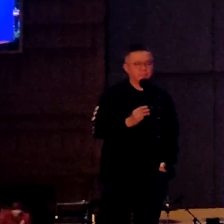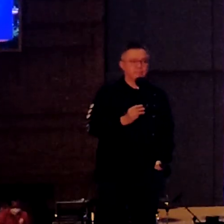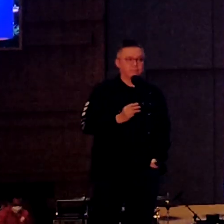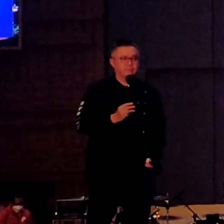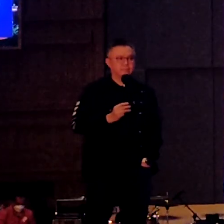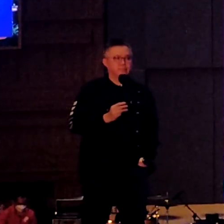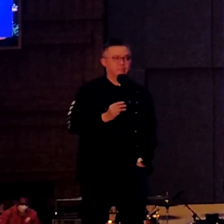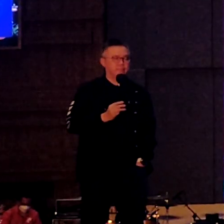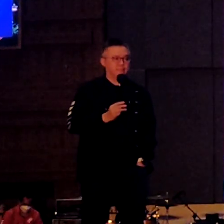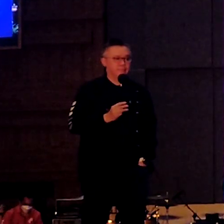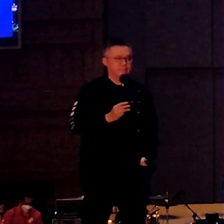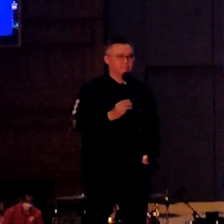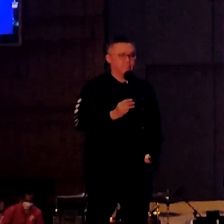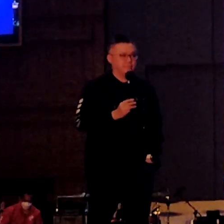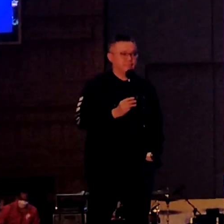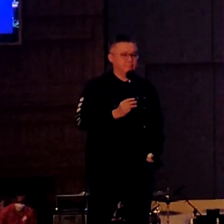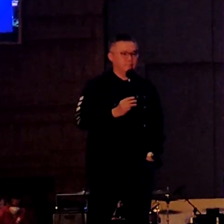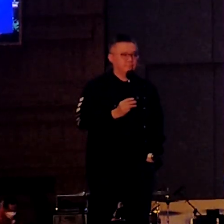hahaha